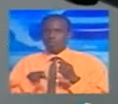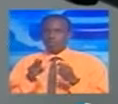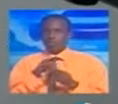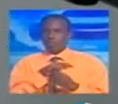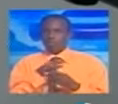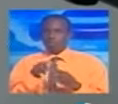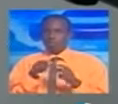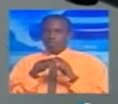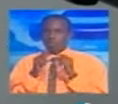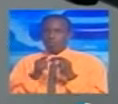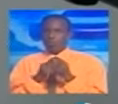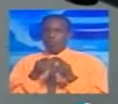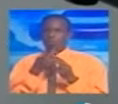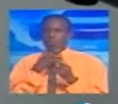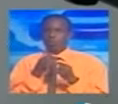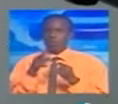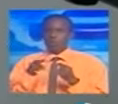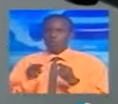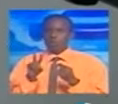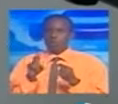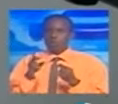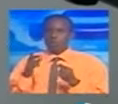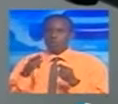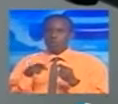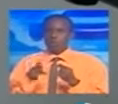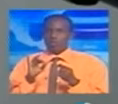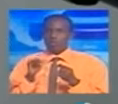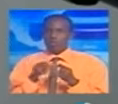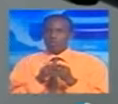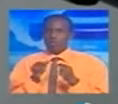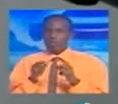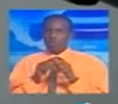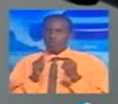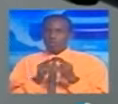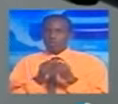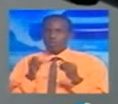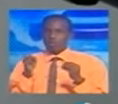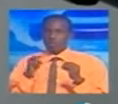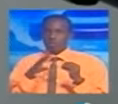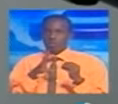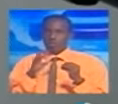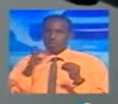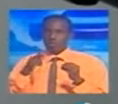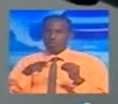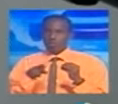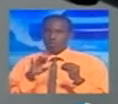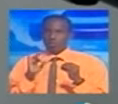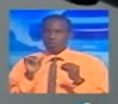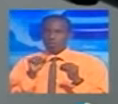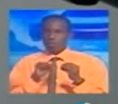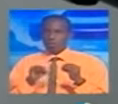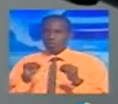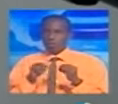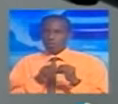Donc actuellement nous avons les 2 médecins radiologues sur place et nous avons les appareils échographiques, les scanners qui